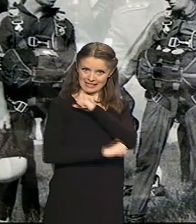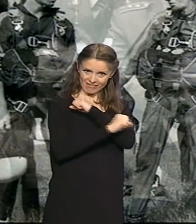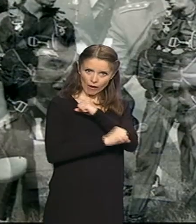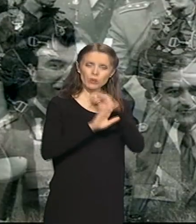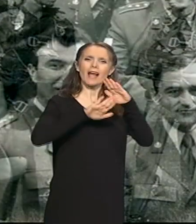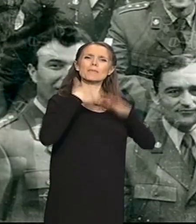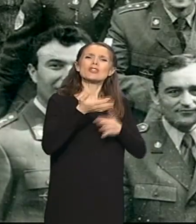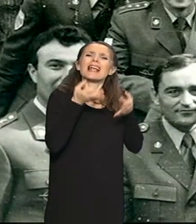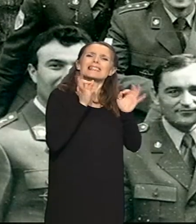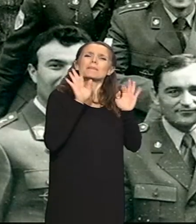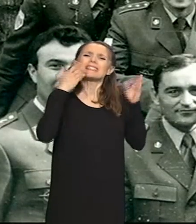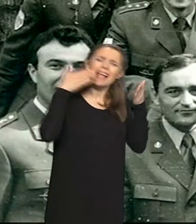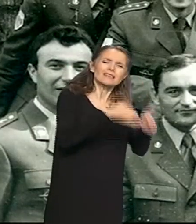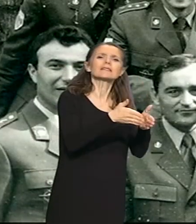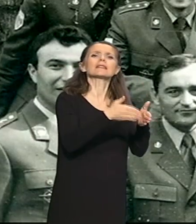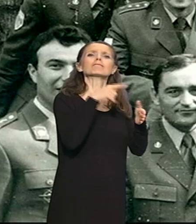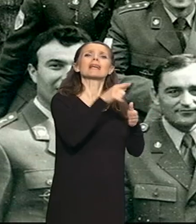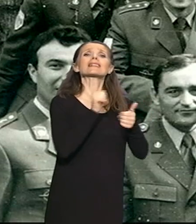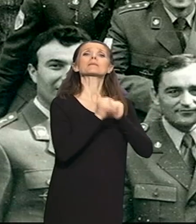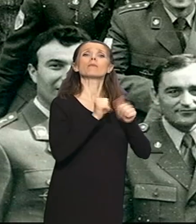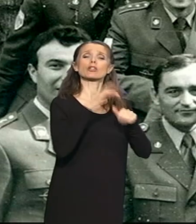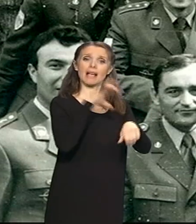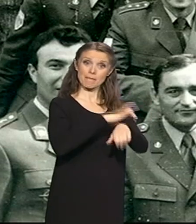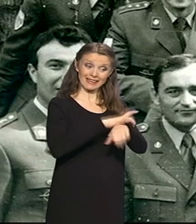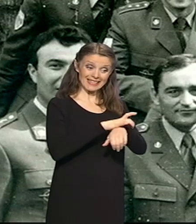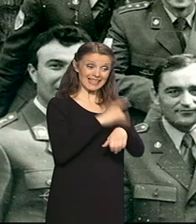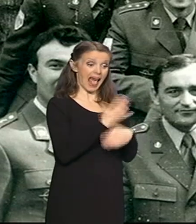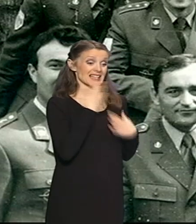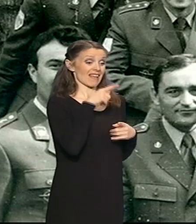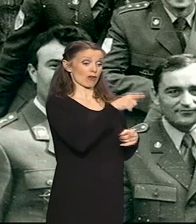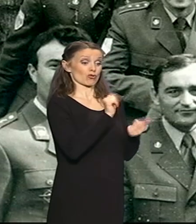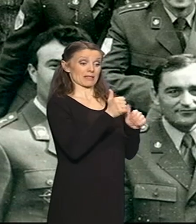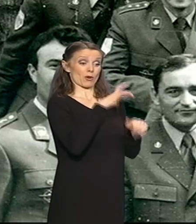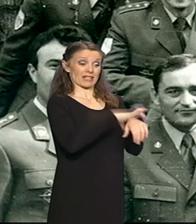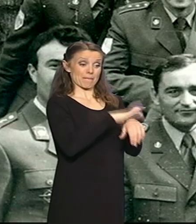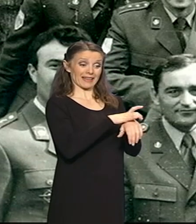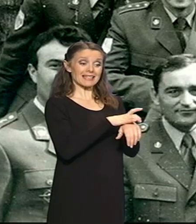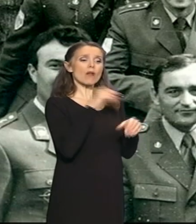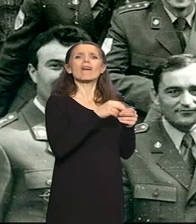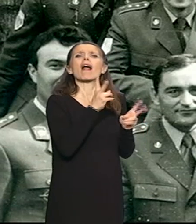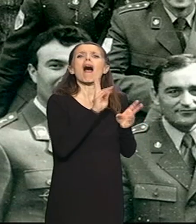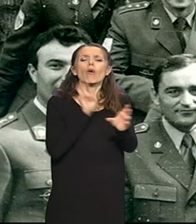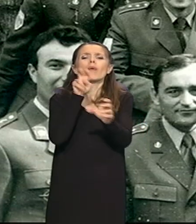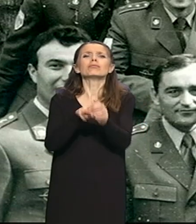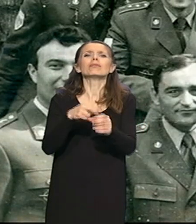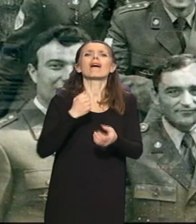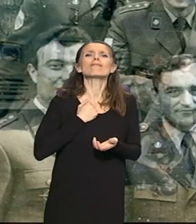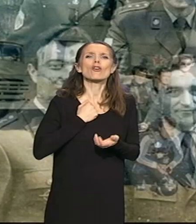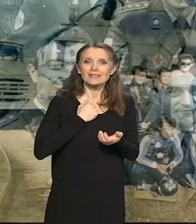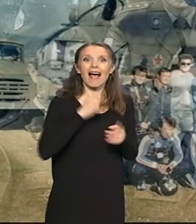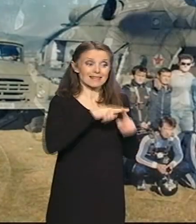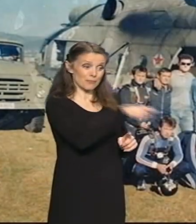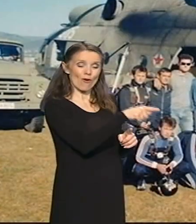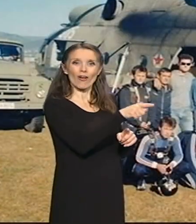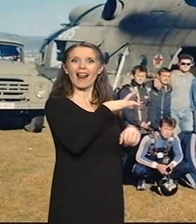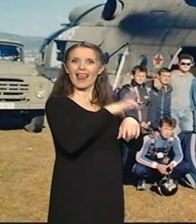ste sportsku medicinu i preko sportske medicine, zapravo kao lekar ste ušli u čuvenu